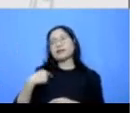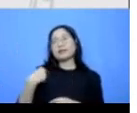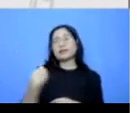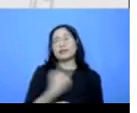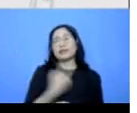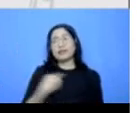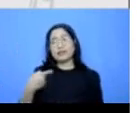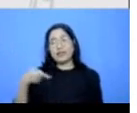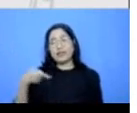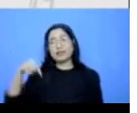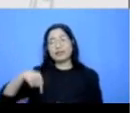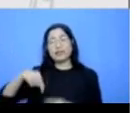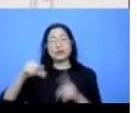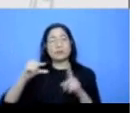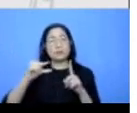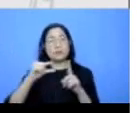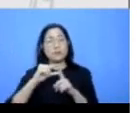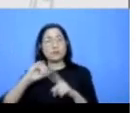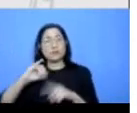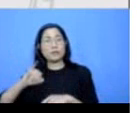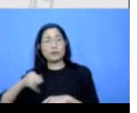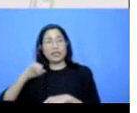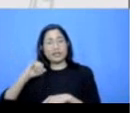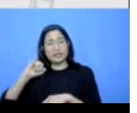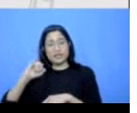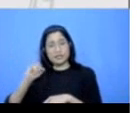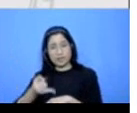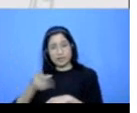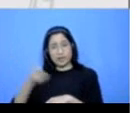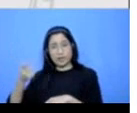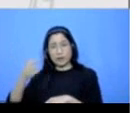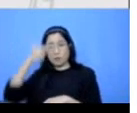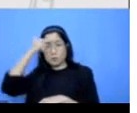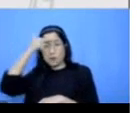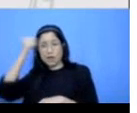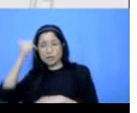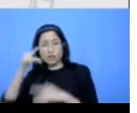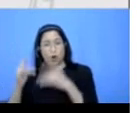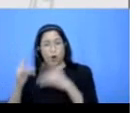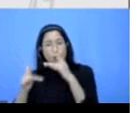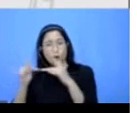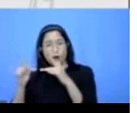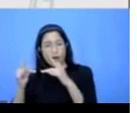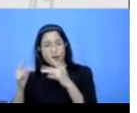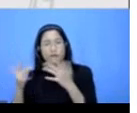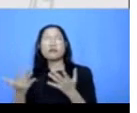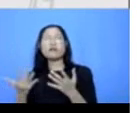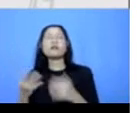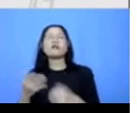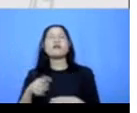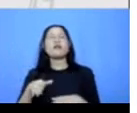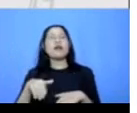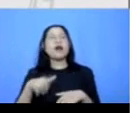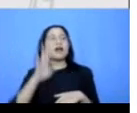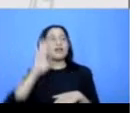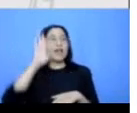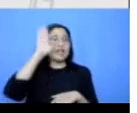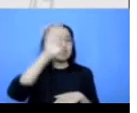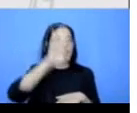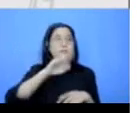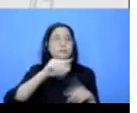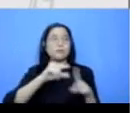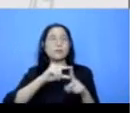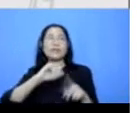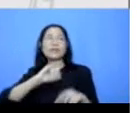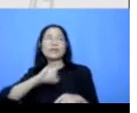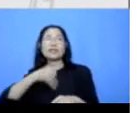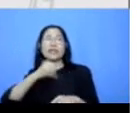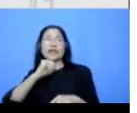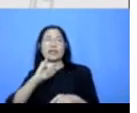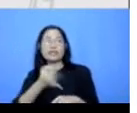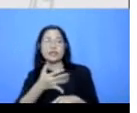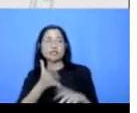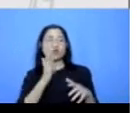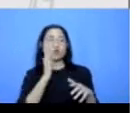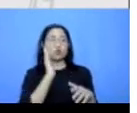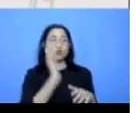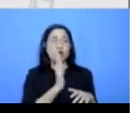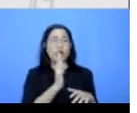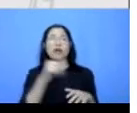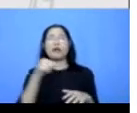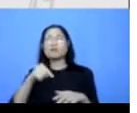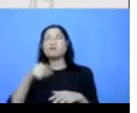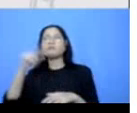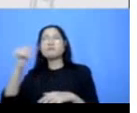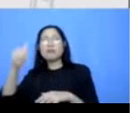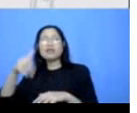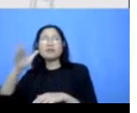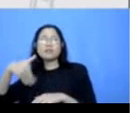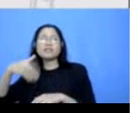PJJ ataupun nanti setelah PJJ kita akan tetap menggunakan teknologi dalam proses pembelajaran. Ada dua